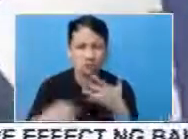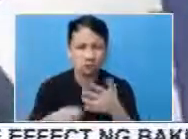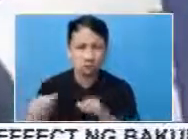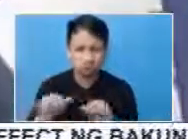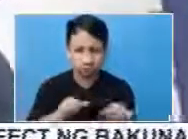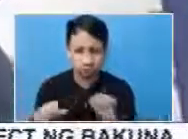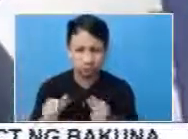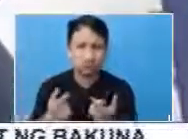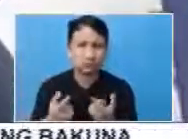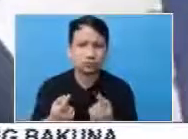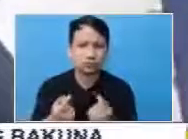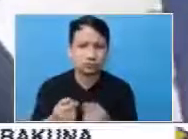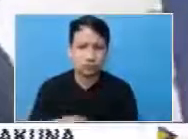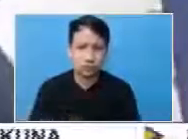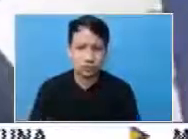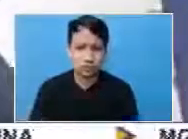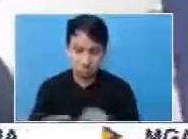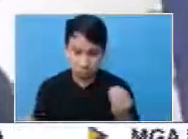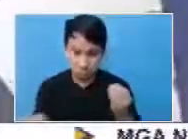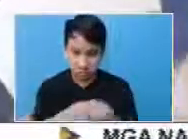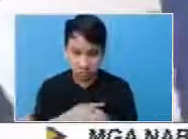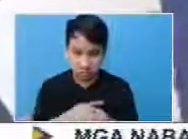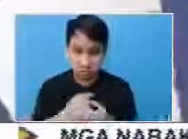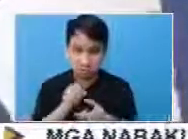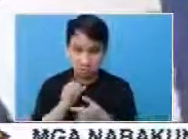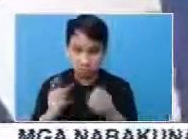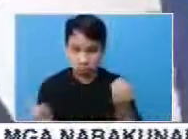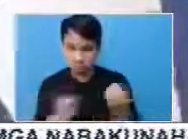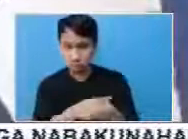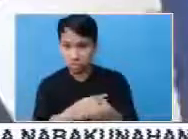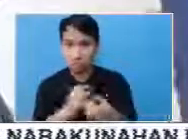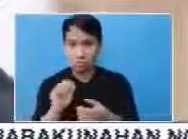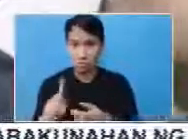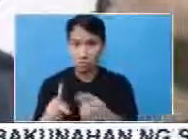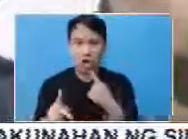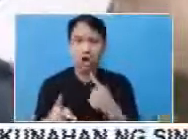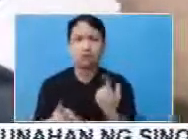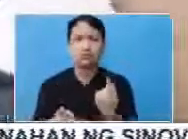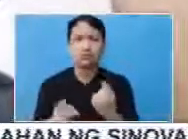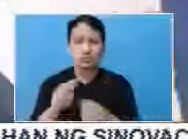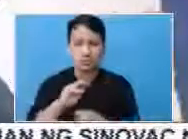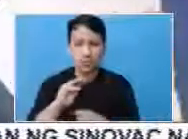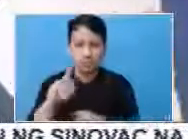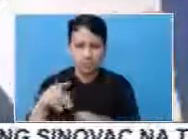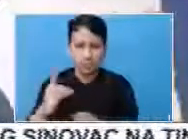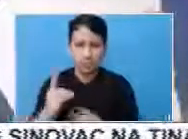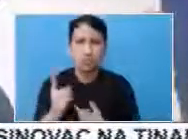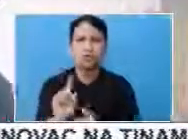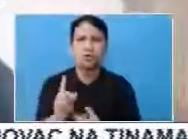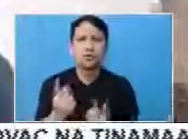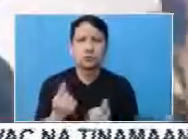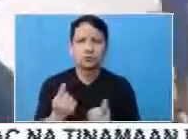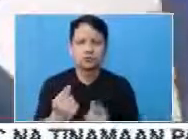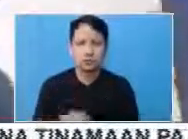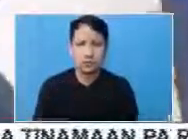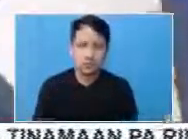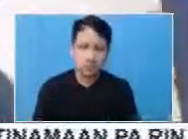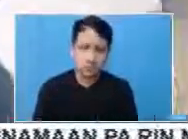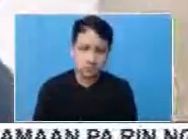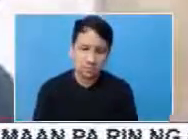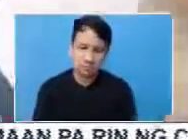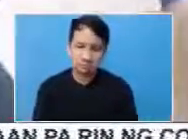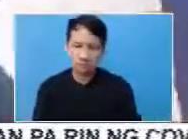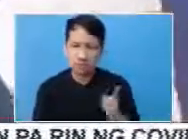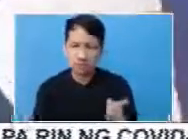isa, pagiging maganda po yung workplace natin, work behavior natin, at kung meron tayo sa pamilya na nakakaranas ng mga